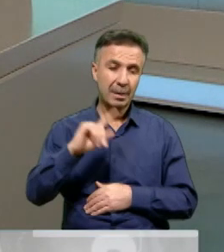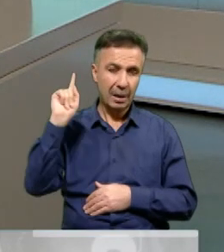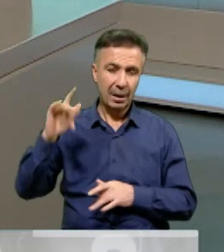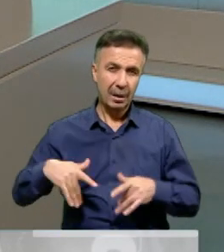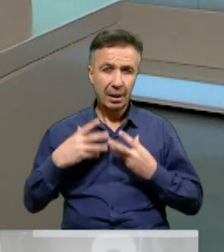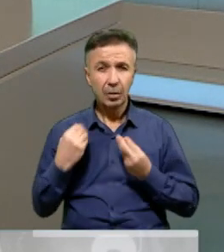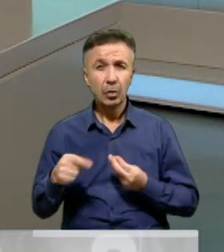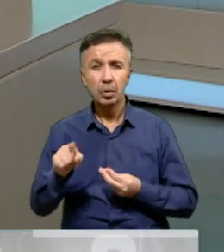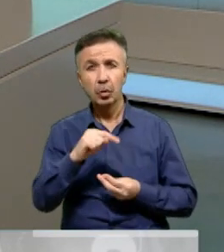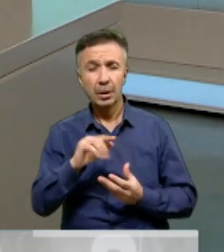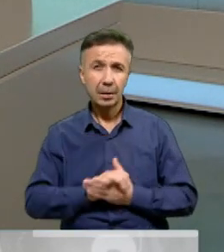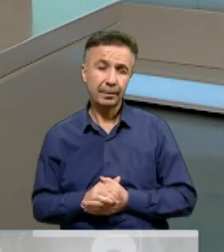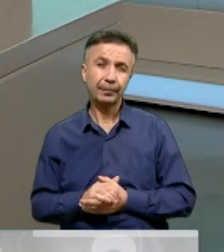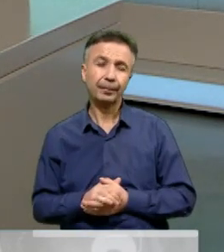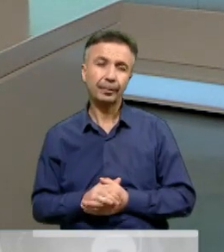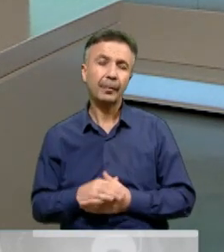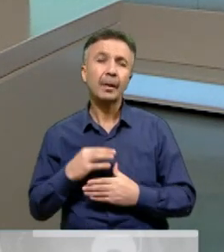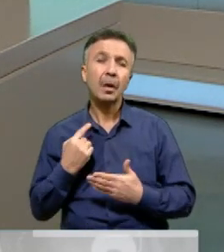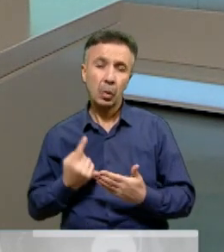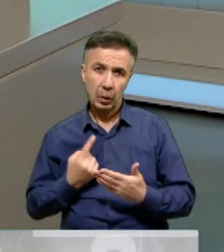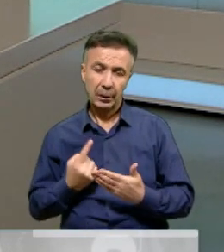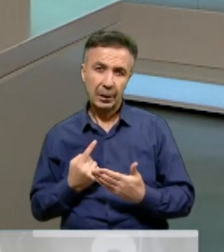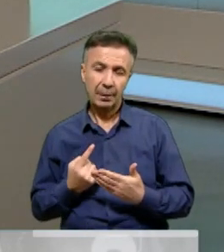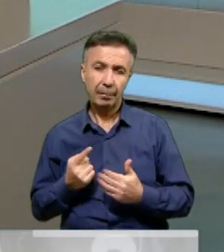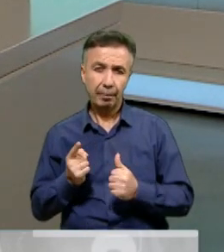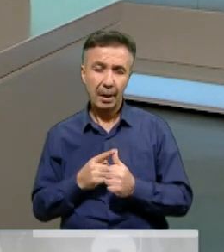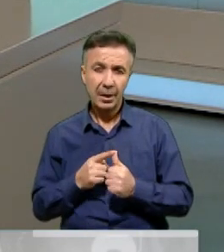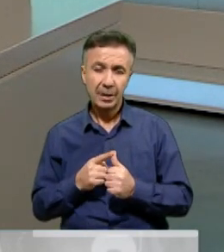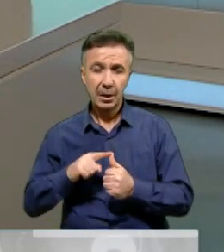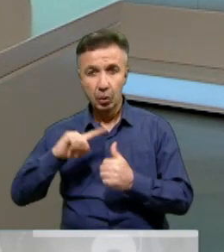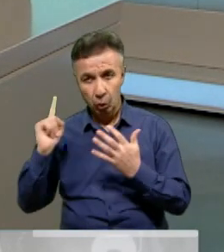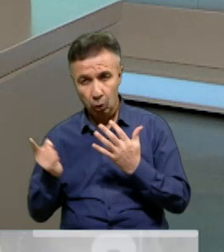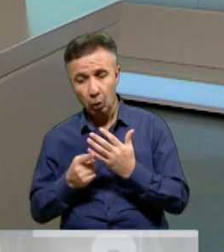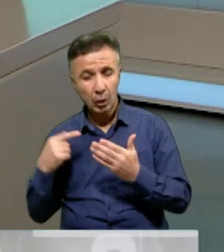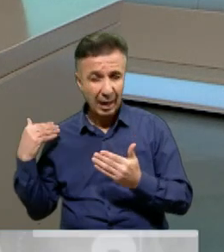Ve onlar Kur'an-ı Kerim'i başından sonuna kadar